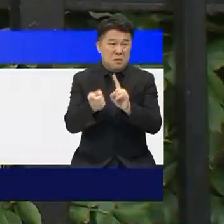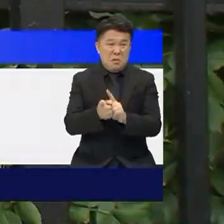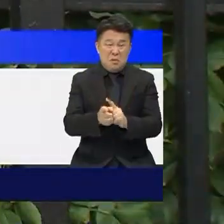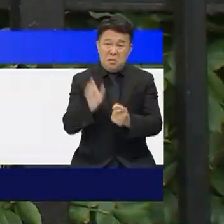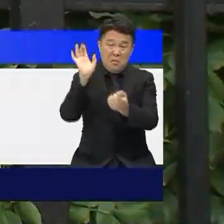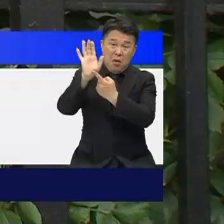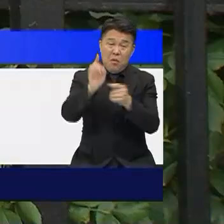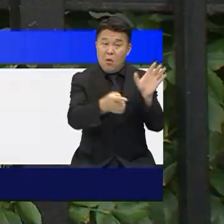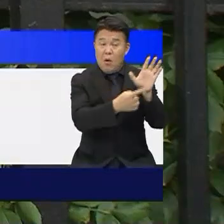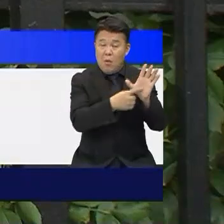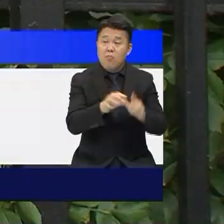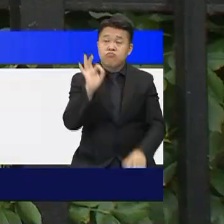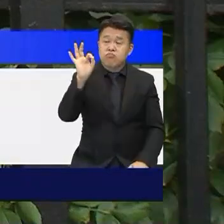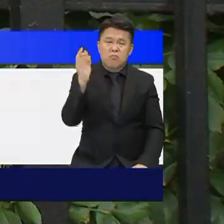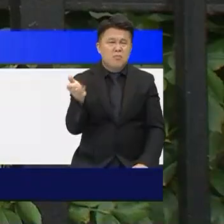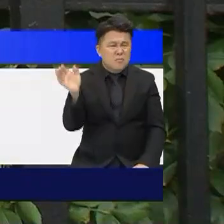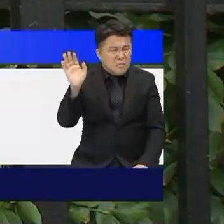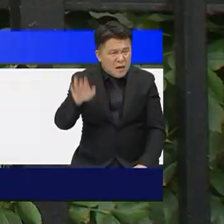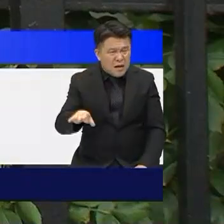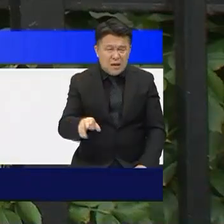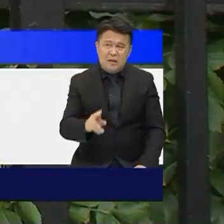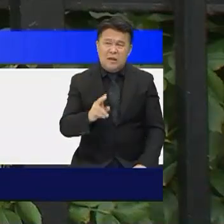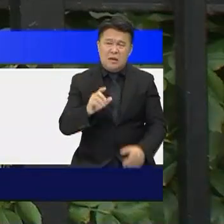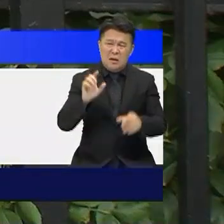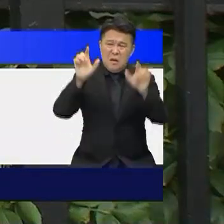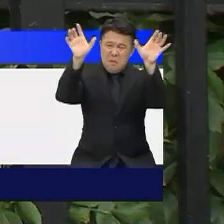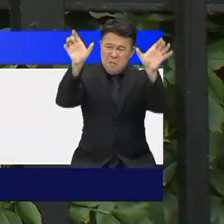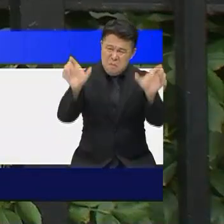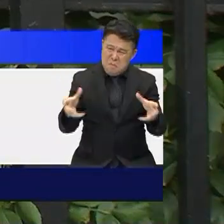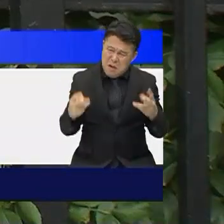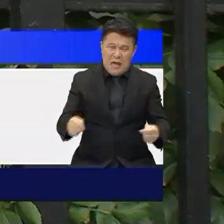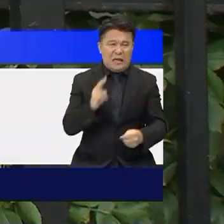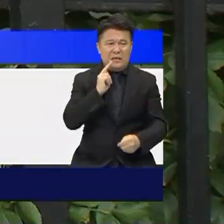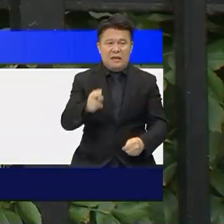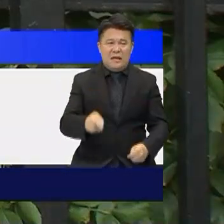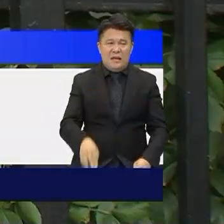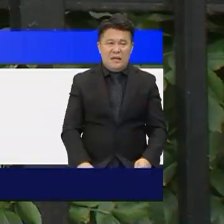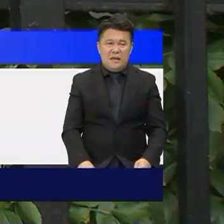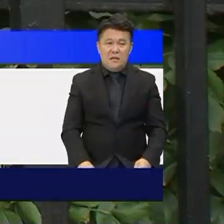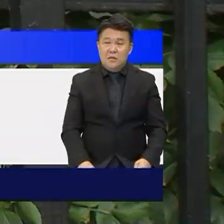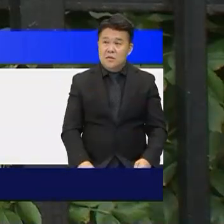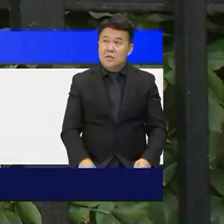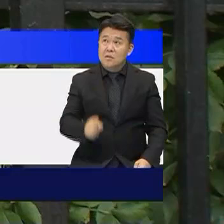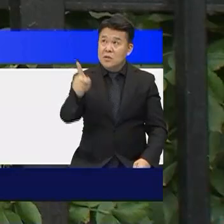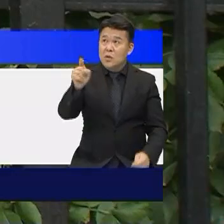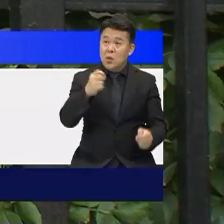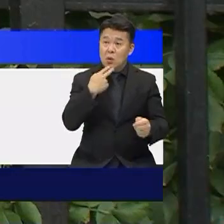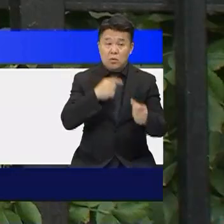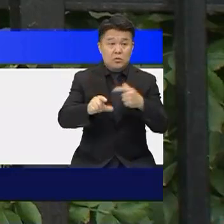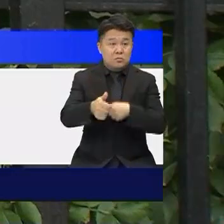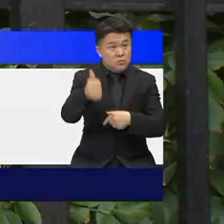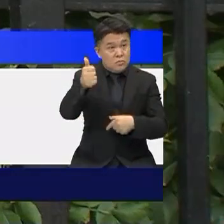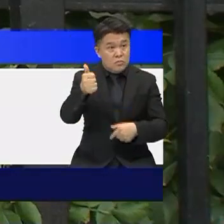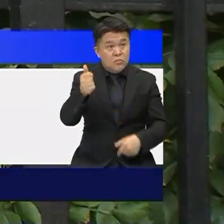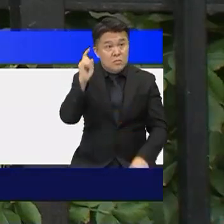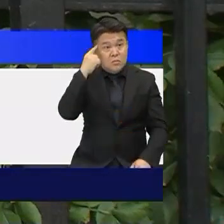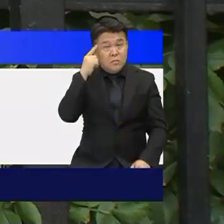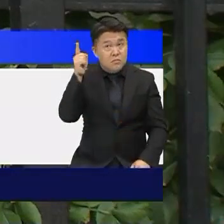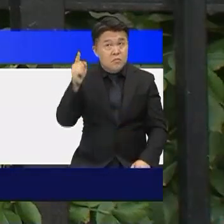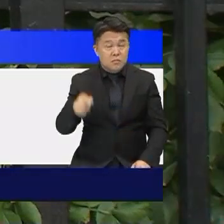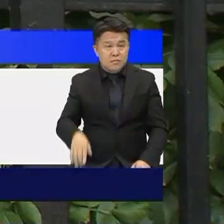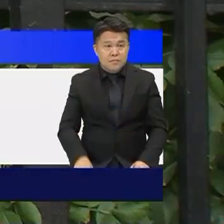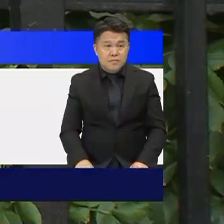뭐 서로 선전 선동하는 건데 이게 좀 너무 과하다 생각되고 이런 게 없으면은